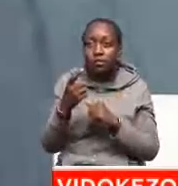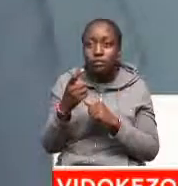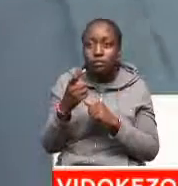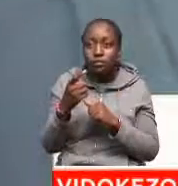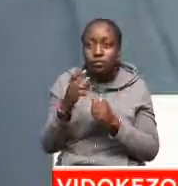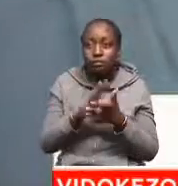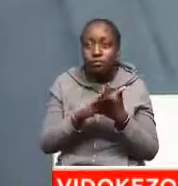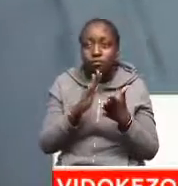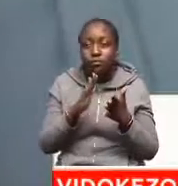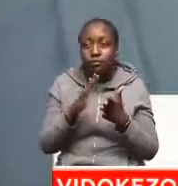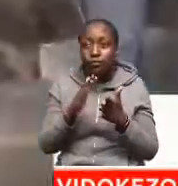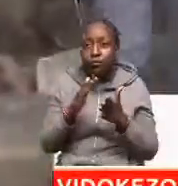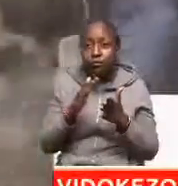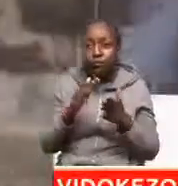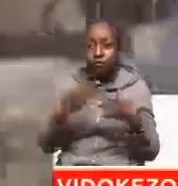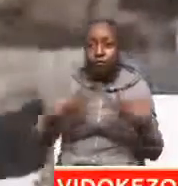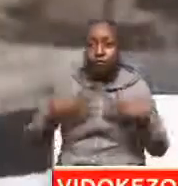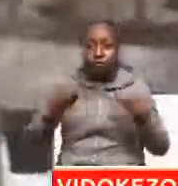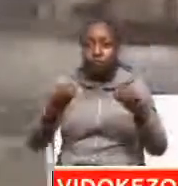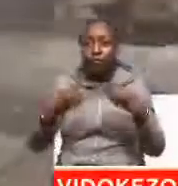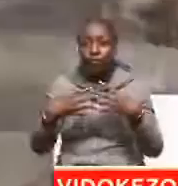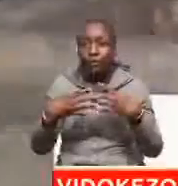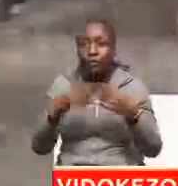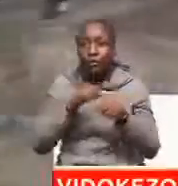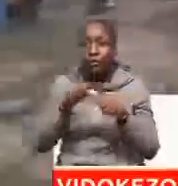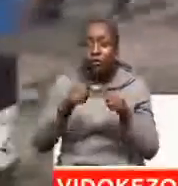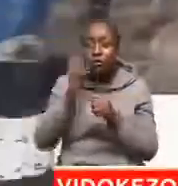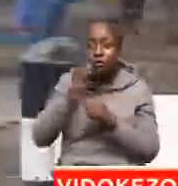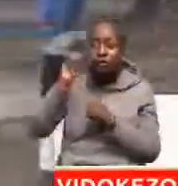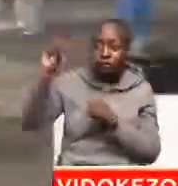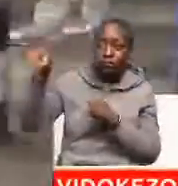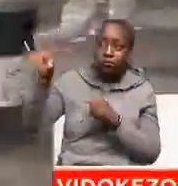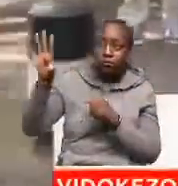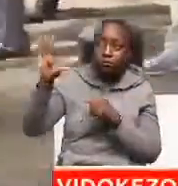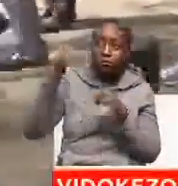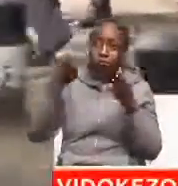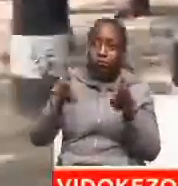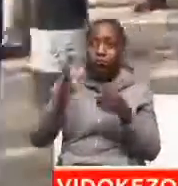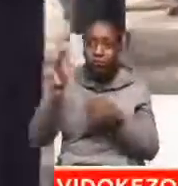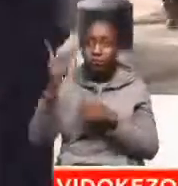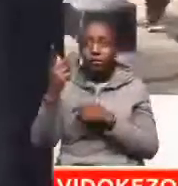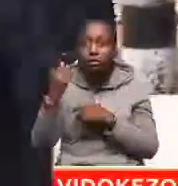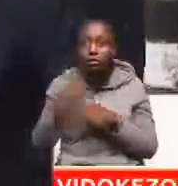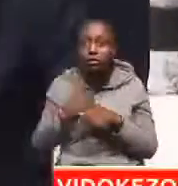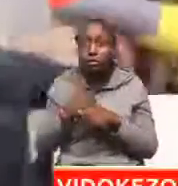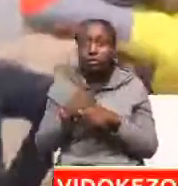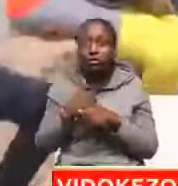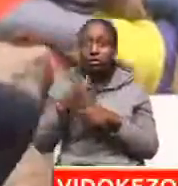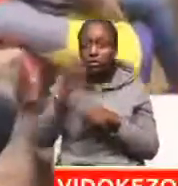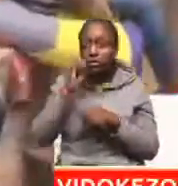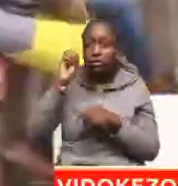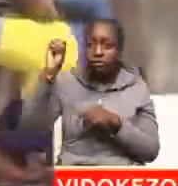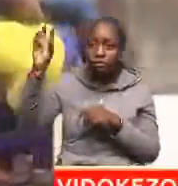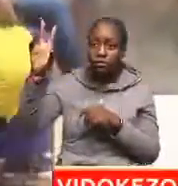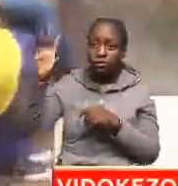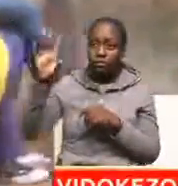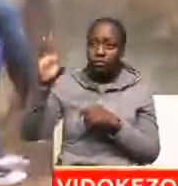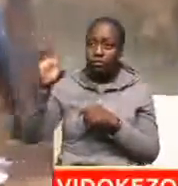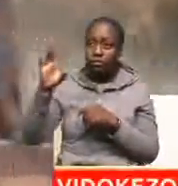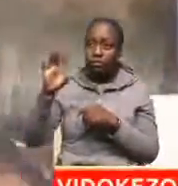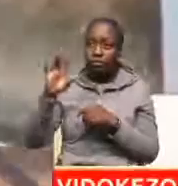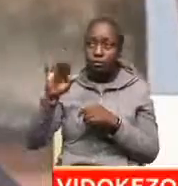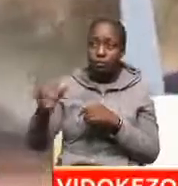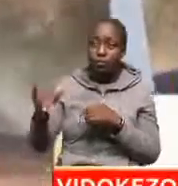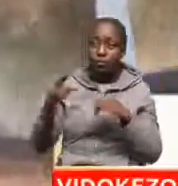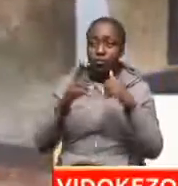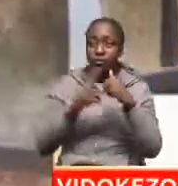1,089,918 wakiwa wamepona baada ya kugua virusi vya corona. Hapa nchini, ikiwa watu ambao wanaugua corona, ikisalia kuwa